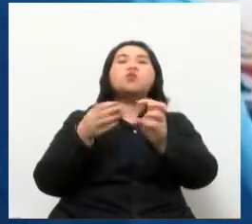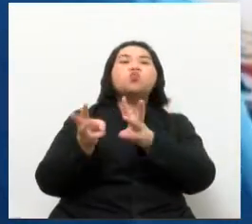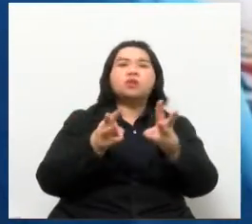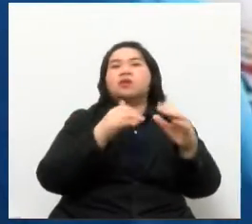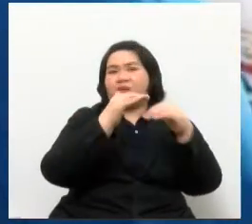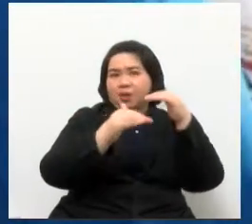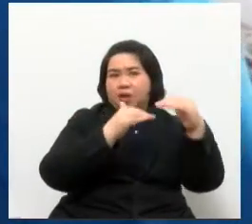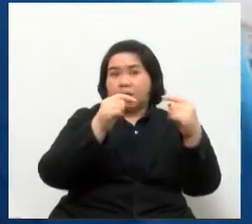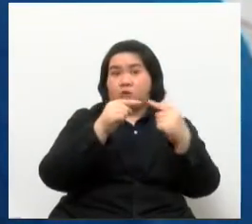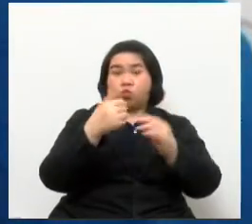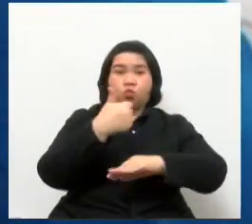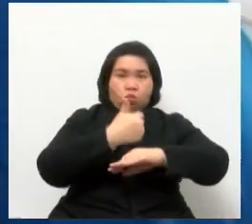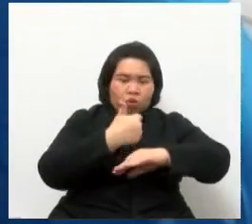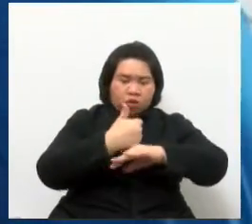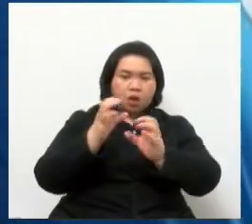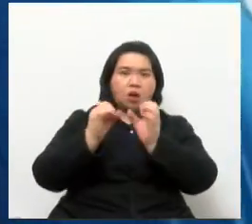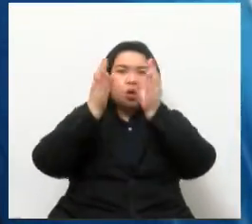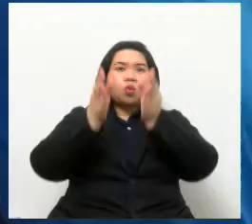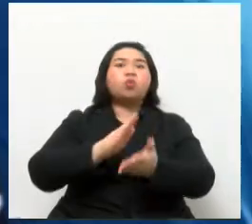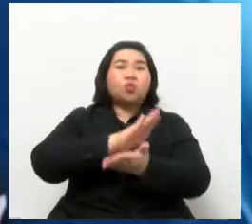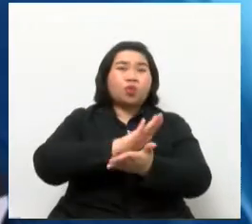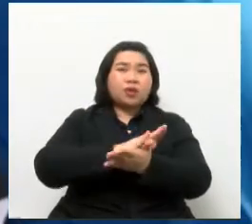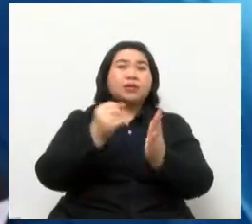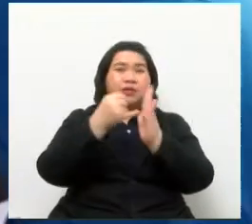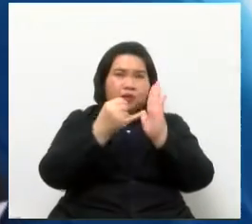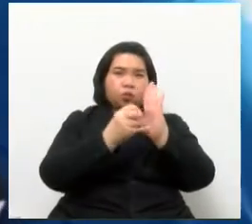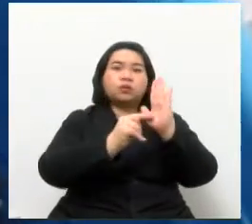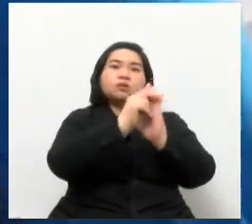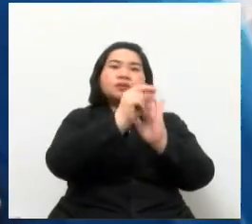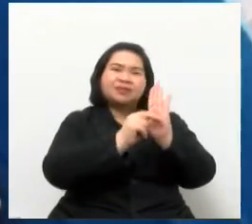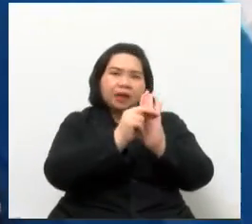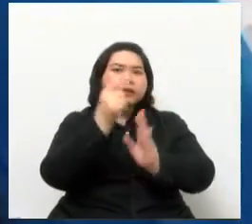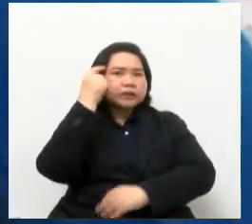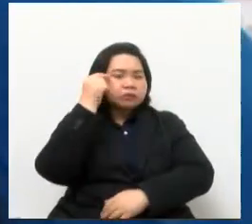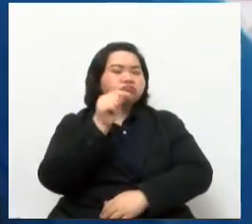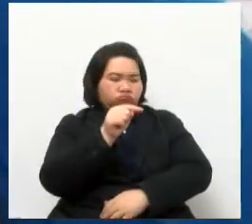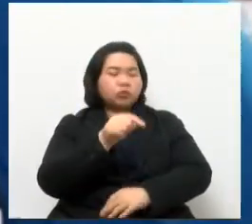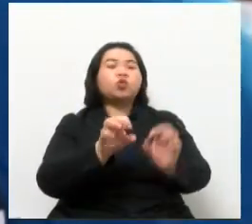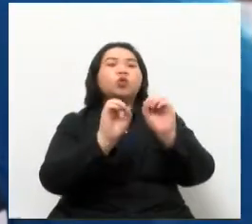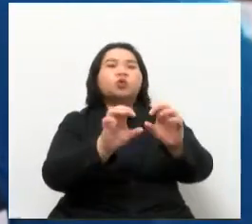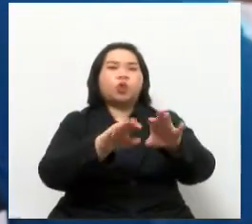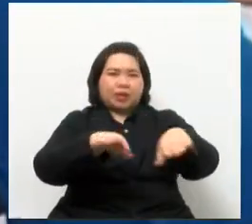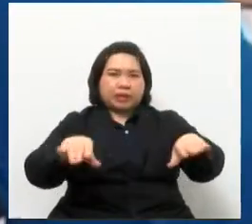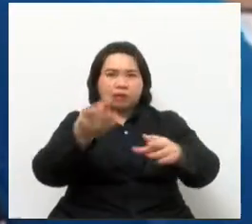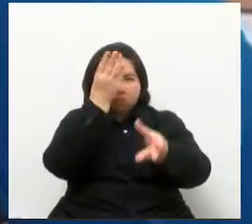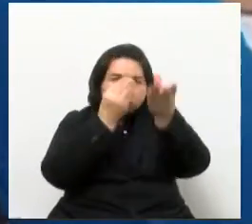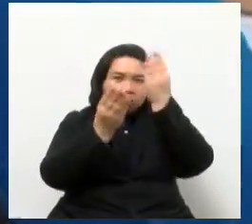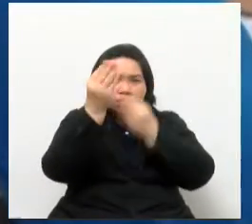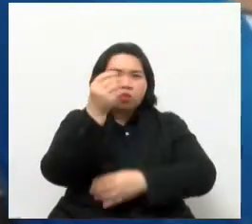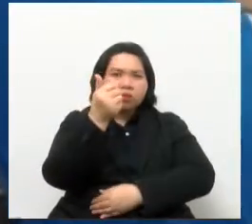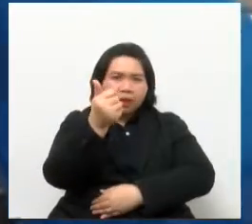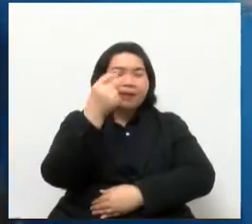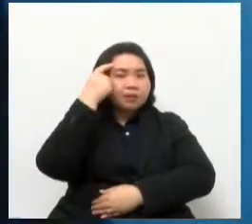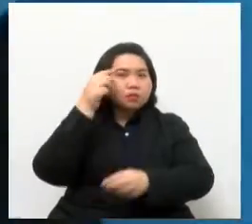โดยผู้บริหารและคณะครูโรงเรียนบ้านฟ้านำมาใช้ในการบริหารจัดการส่งเสริมการเรียนรู้และบูร